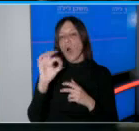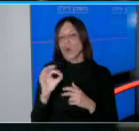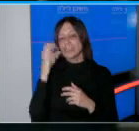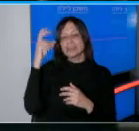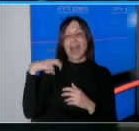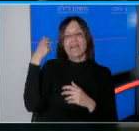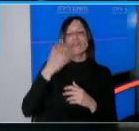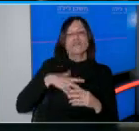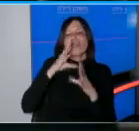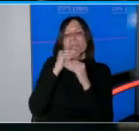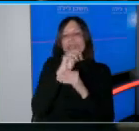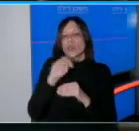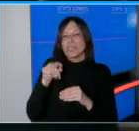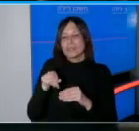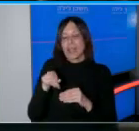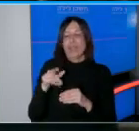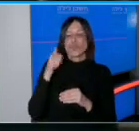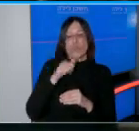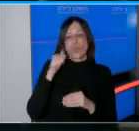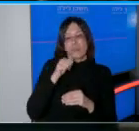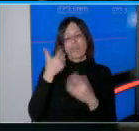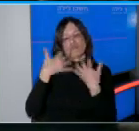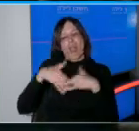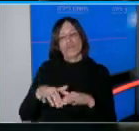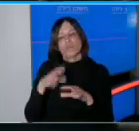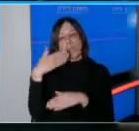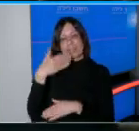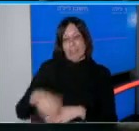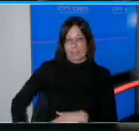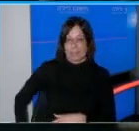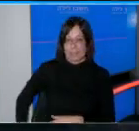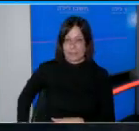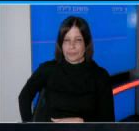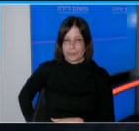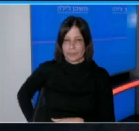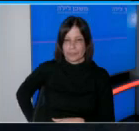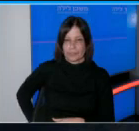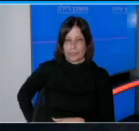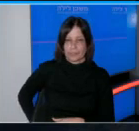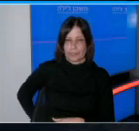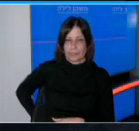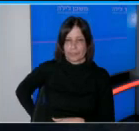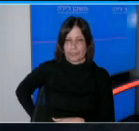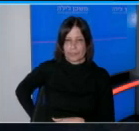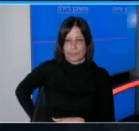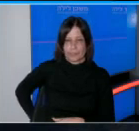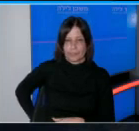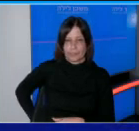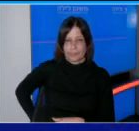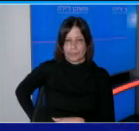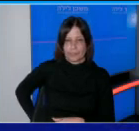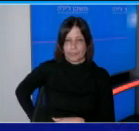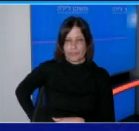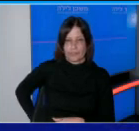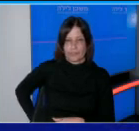לדבר על הנושאים האלה, על היומיומיים ועל ההשתלבות במדינה. טוב, חכו רגע, כי עכשיו נילי. אוקיי, אז תשמעי, אז לכל אחד הצפתי